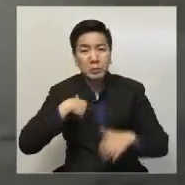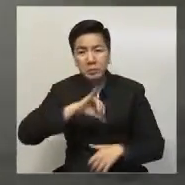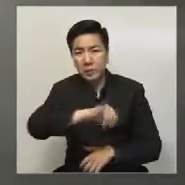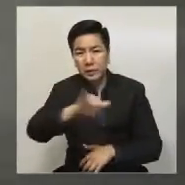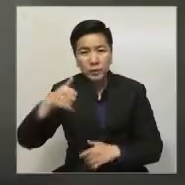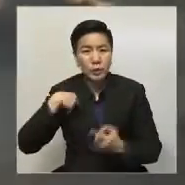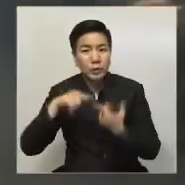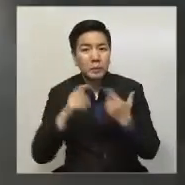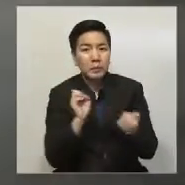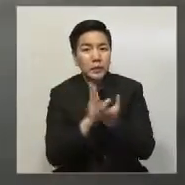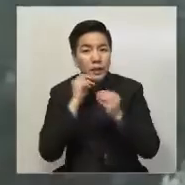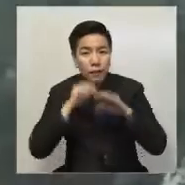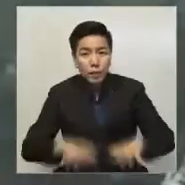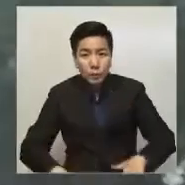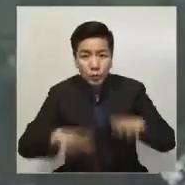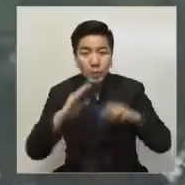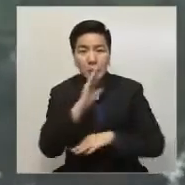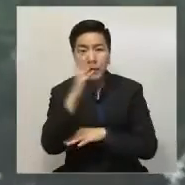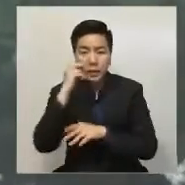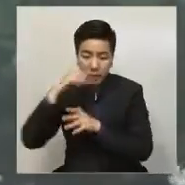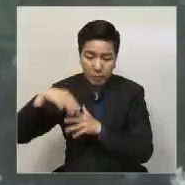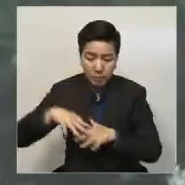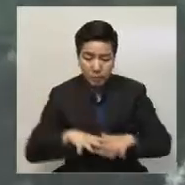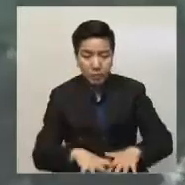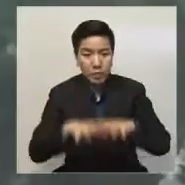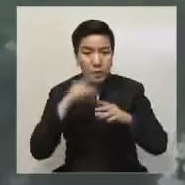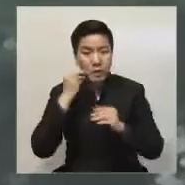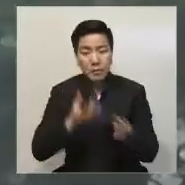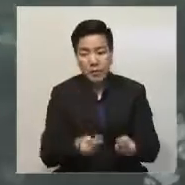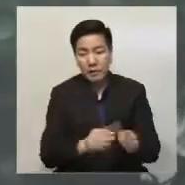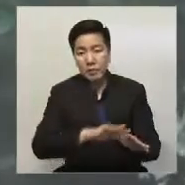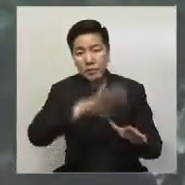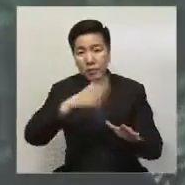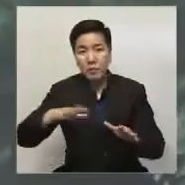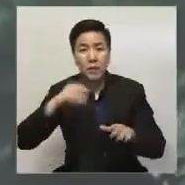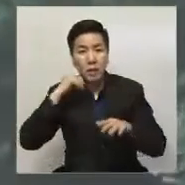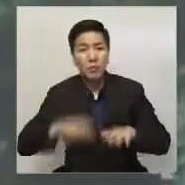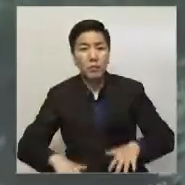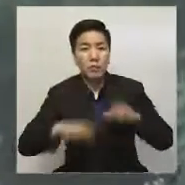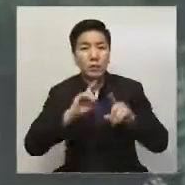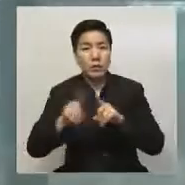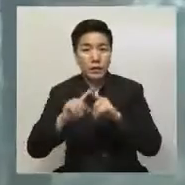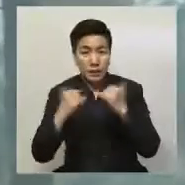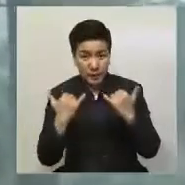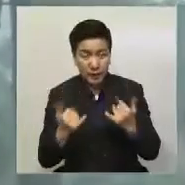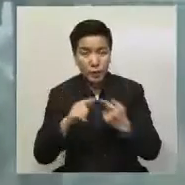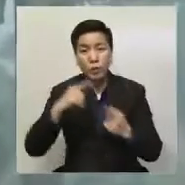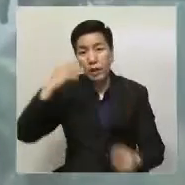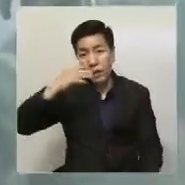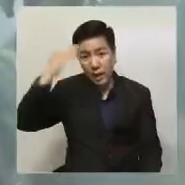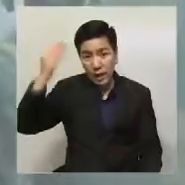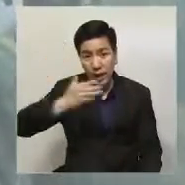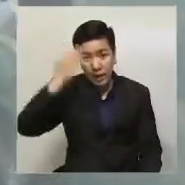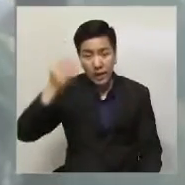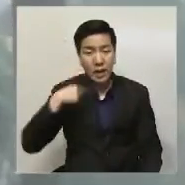งหนักมากซึ่งจะทำให้เกิดน้ำท่วมฉับพลันน้ำป่าไหลหลากและน้ำล้นตลิ่ง ขณะเดียวกันในช่วงเดียวกันนี้นะคะความกดอากา